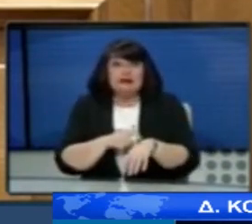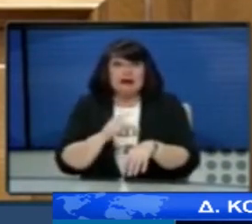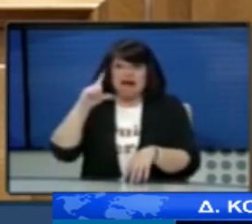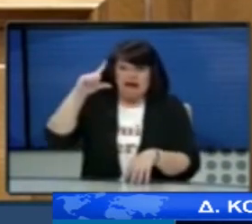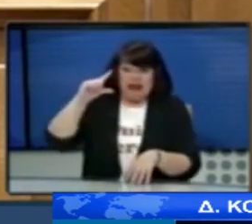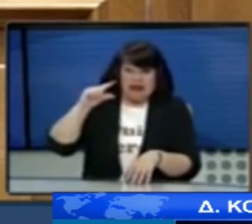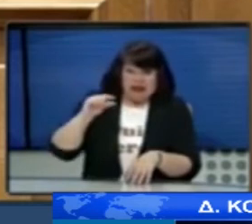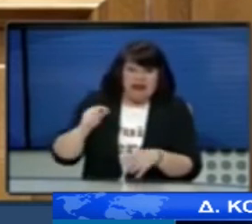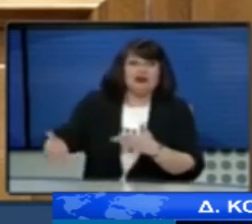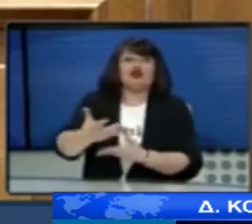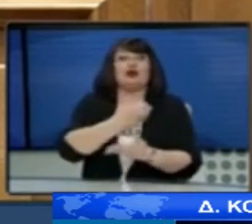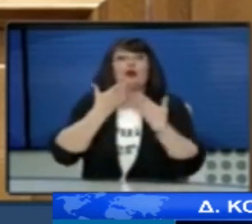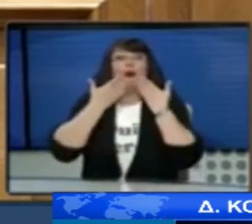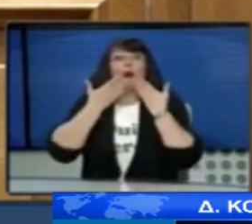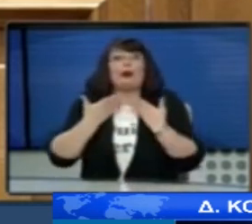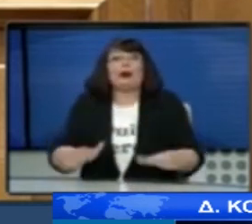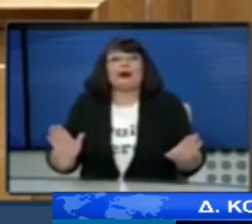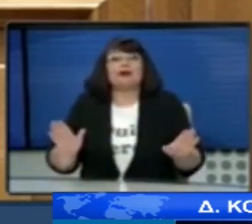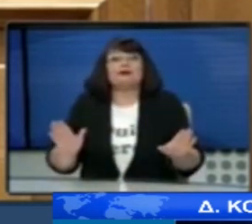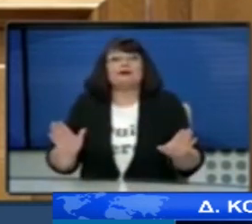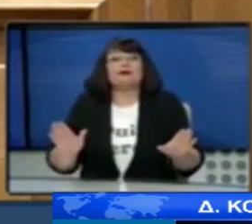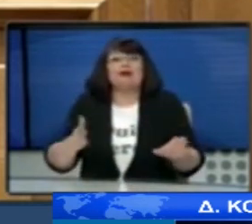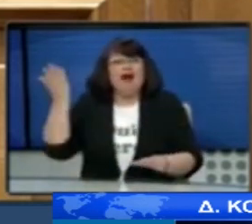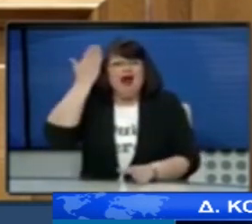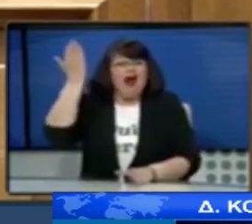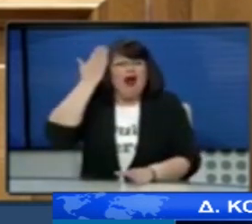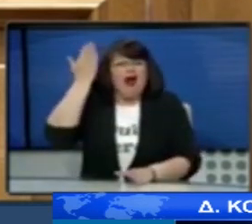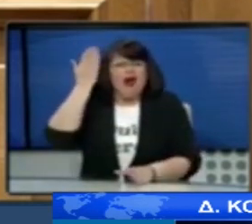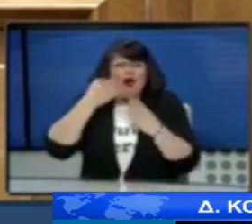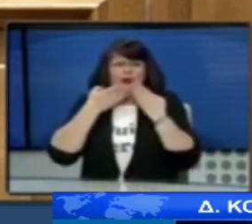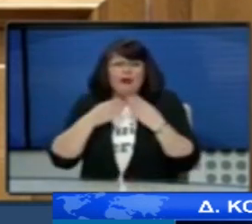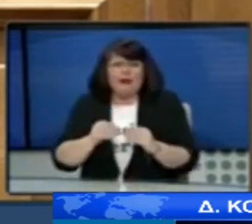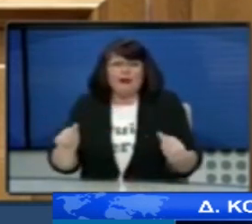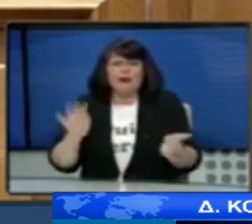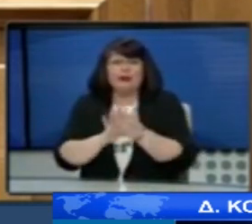εισόδημα εξανεμίζεται από το τσουνάμι της ακρίβειας.